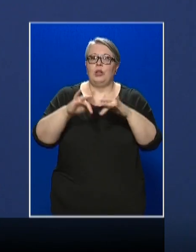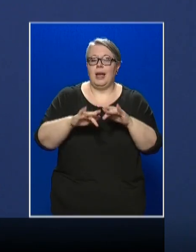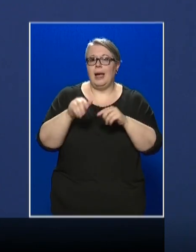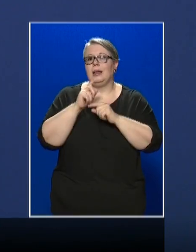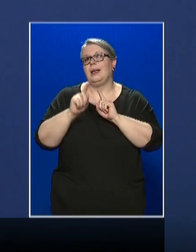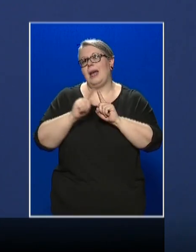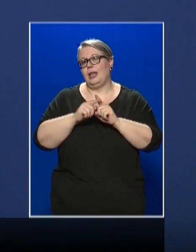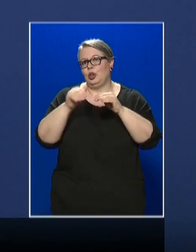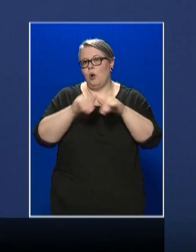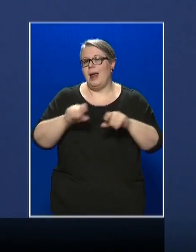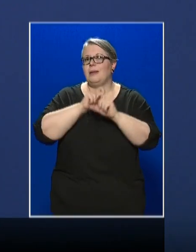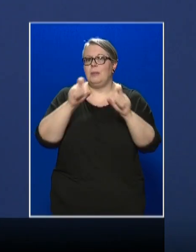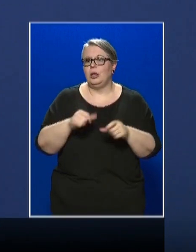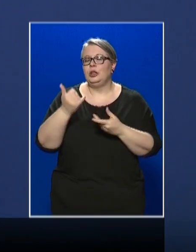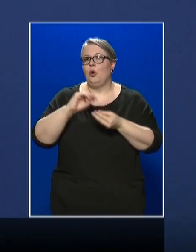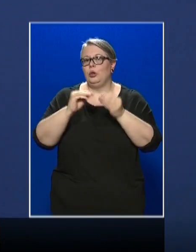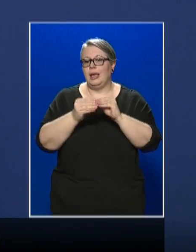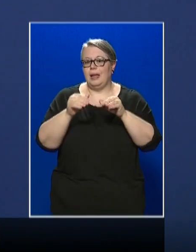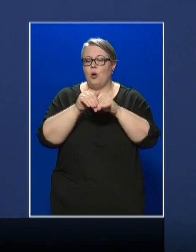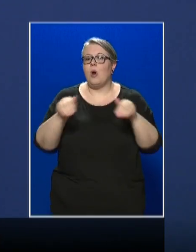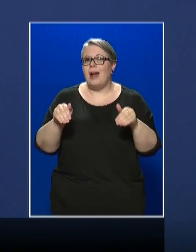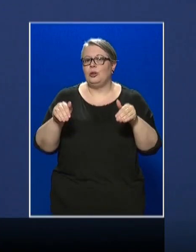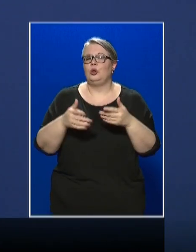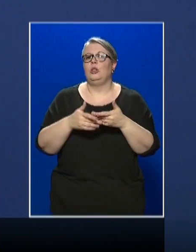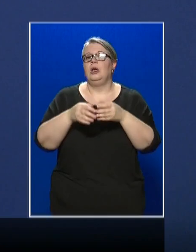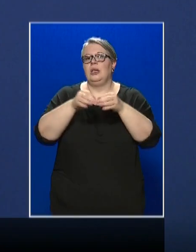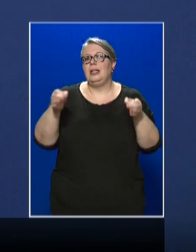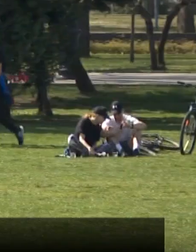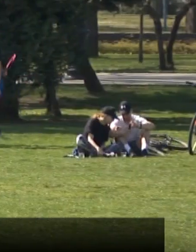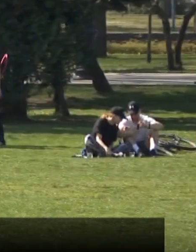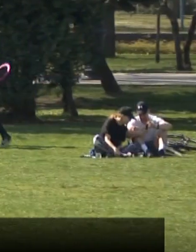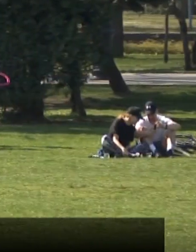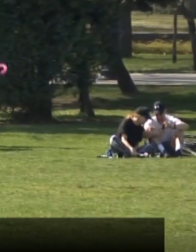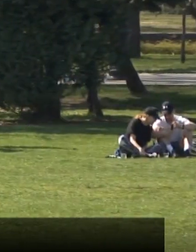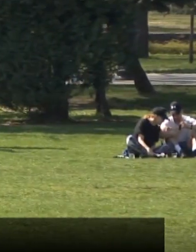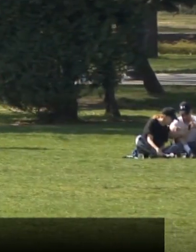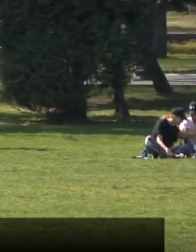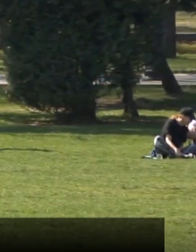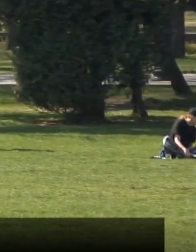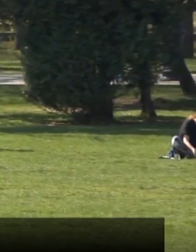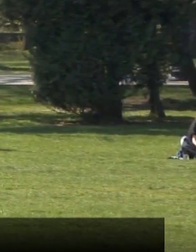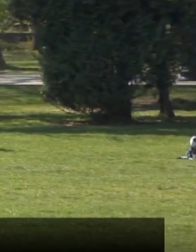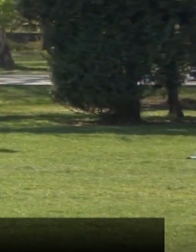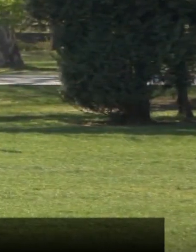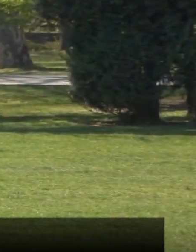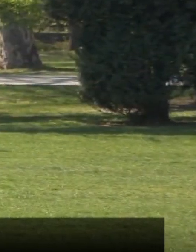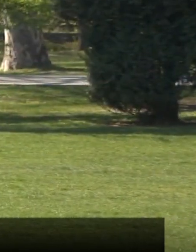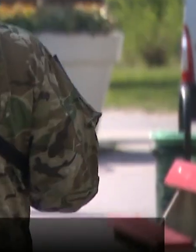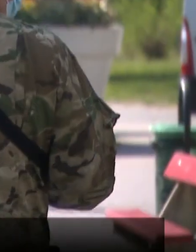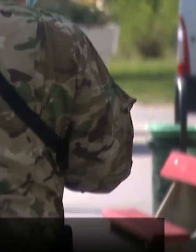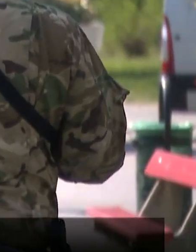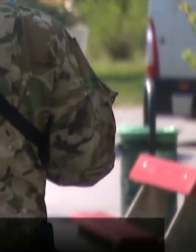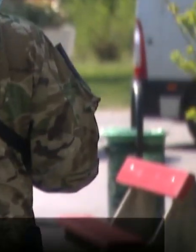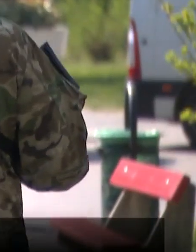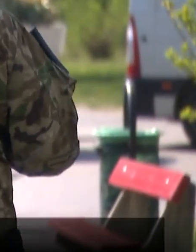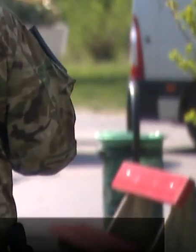kijárási korlátozás, valamint az üzletek korlátozott nyitvatartásával összefüggésben. A hatóság továbbra is azt kéri mindenkitől, hogy